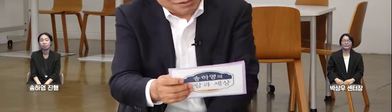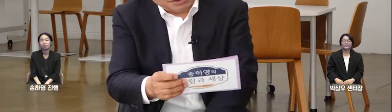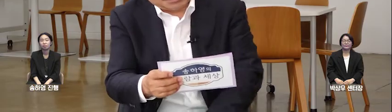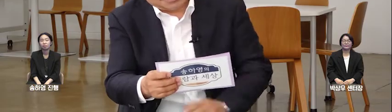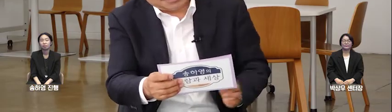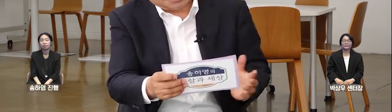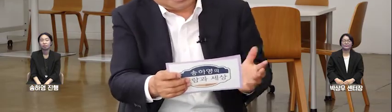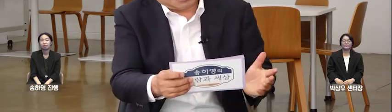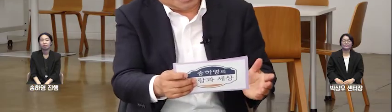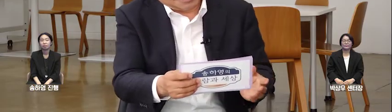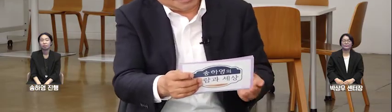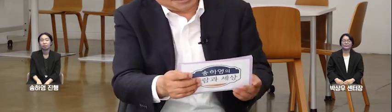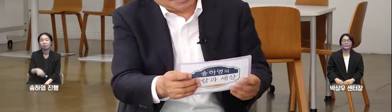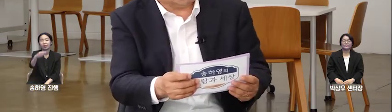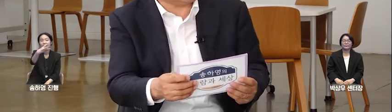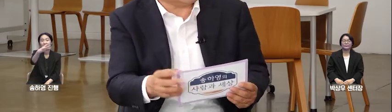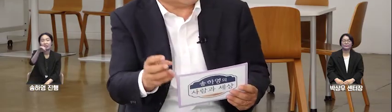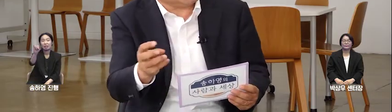그러면